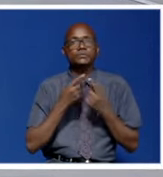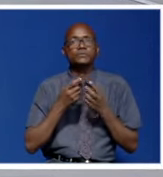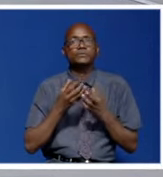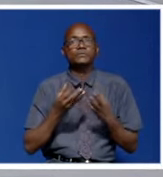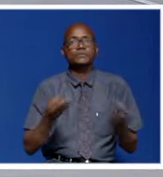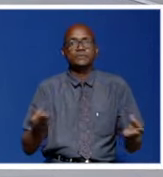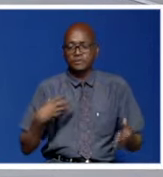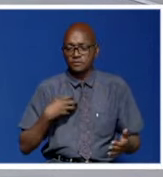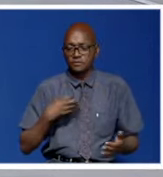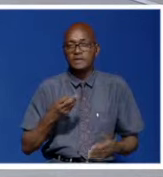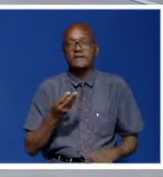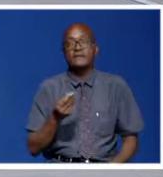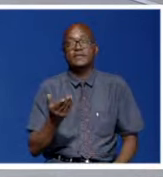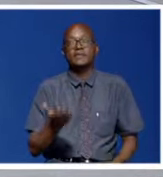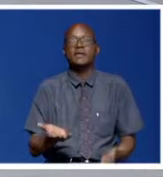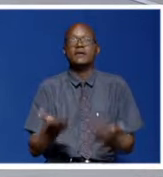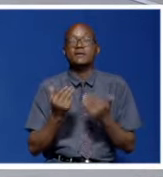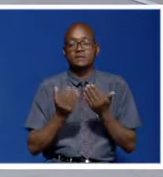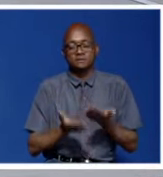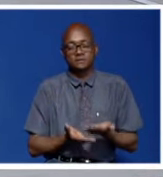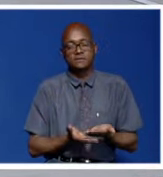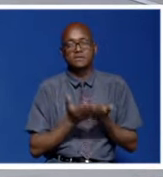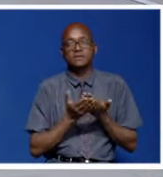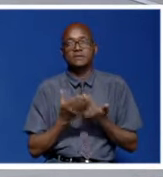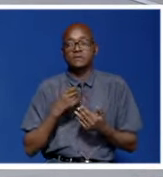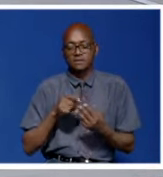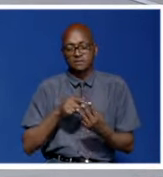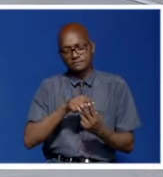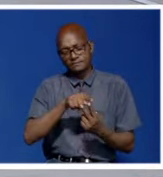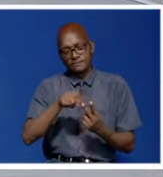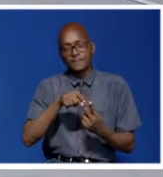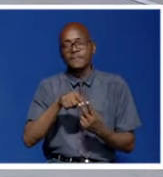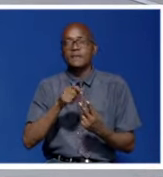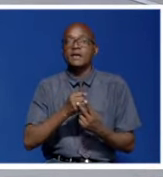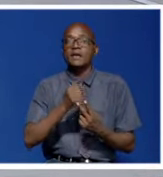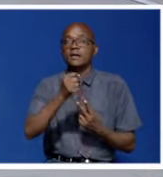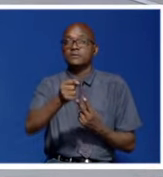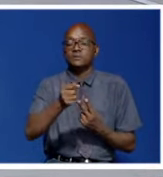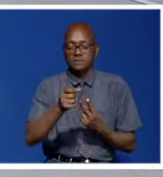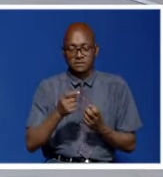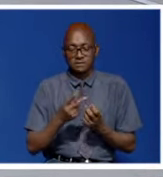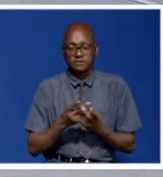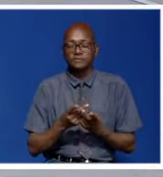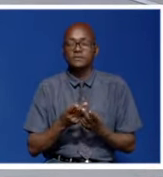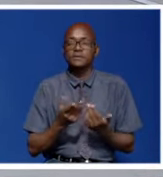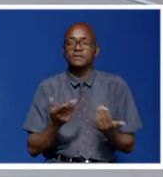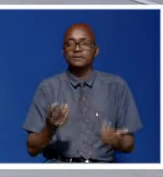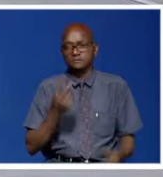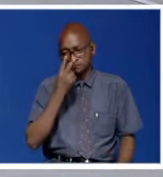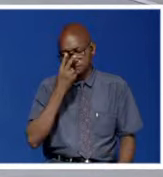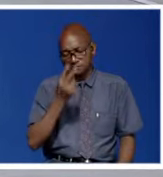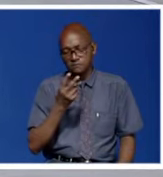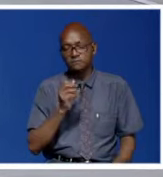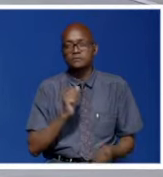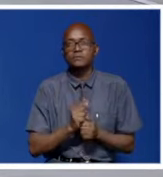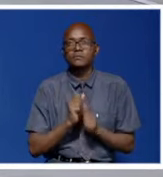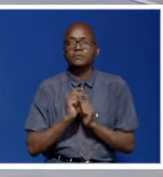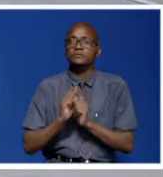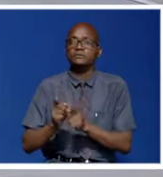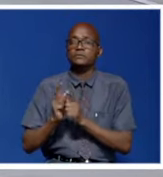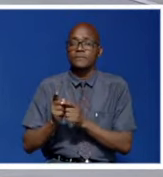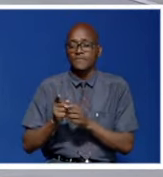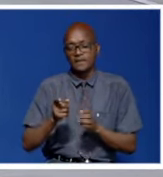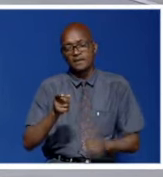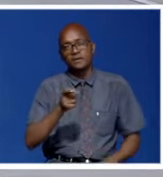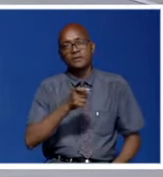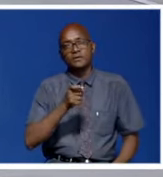ambavyo wizara ya fedha inaweza ikazisaidia wizara hizi mbili kuweza kupiga hatua, lakini pia kutazama masuala mbalimbali ya